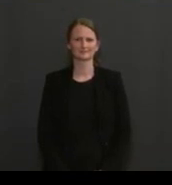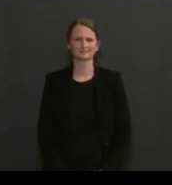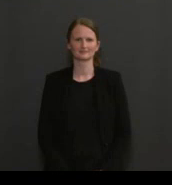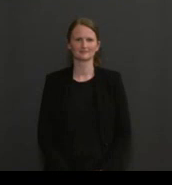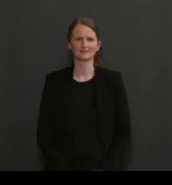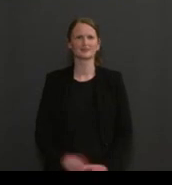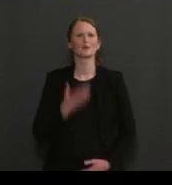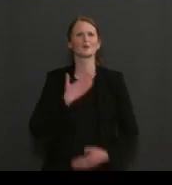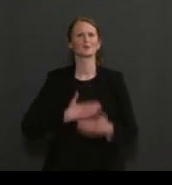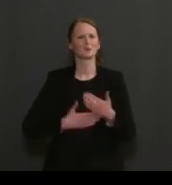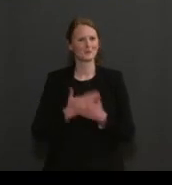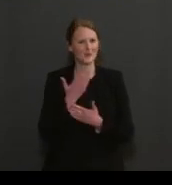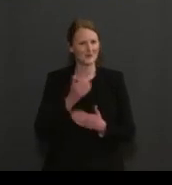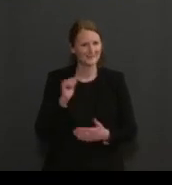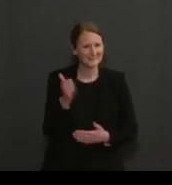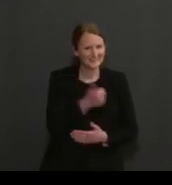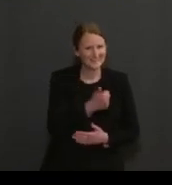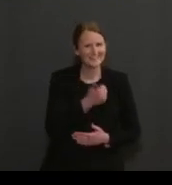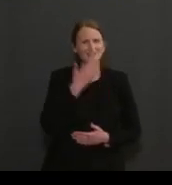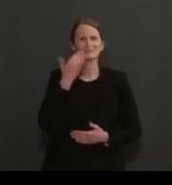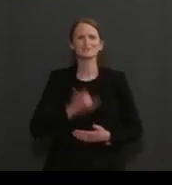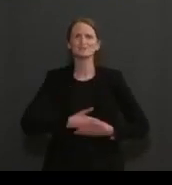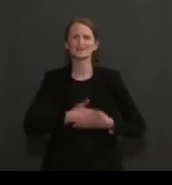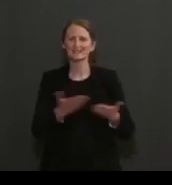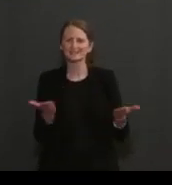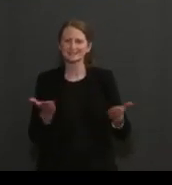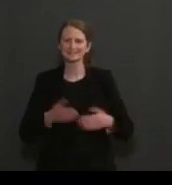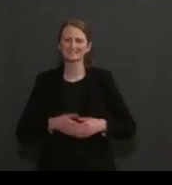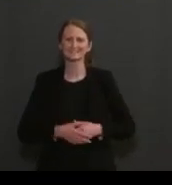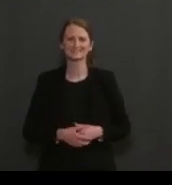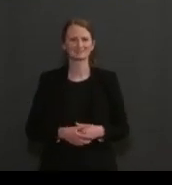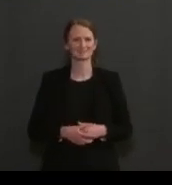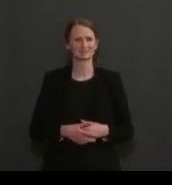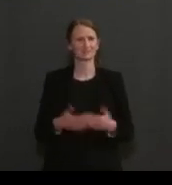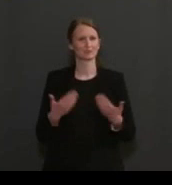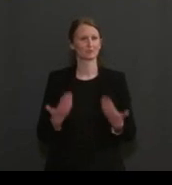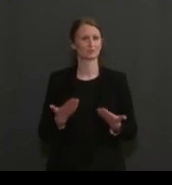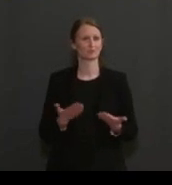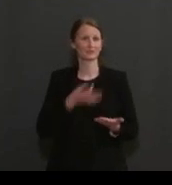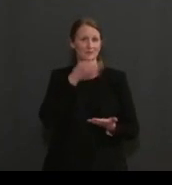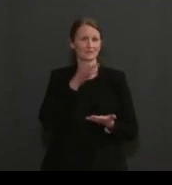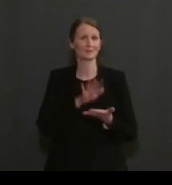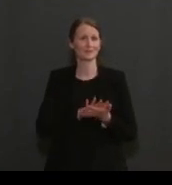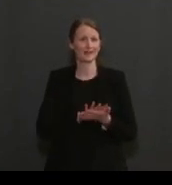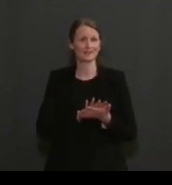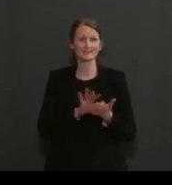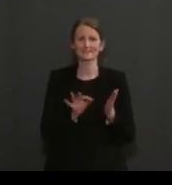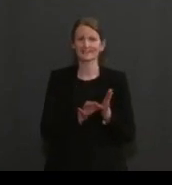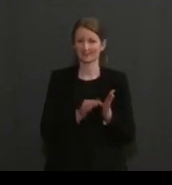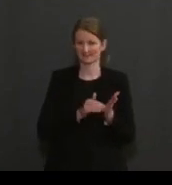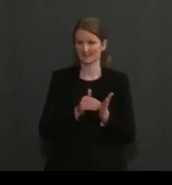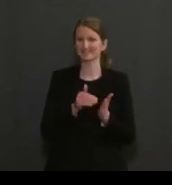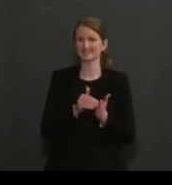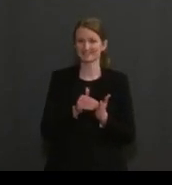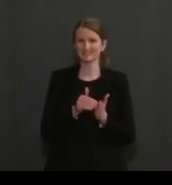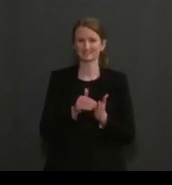Goedemorgen iedereen. Bonjour à toutes et tous. Voici la conférence de presse de ce mercredi. Nous allons commencer par un